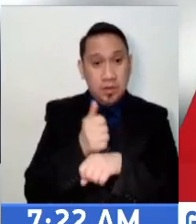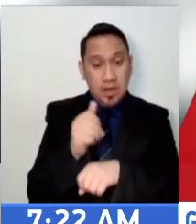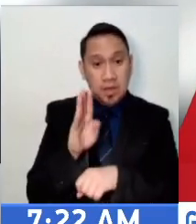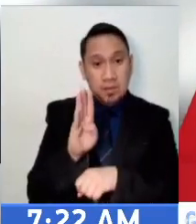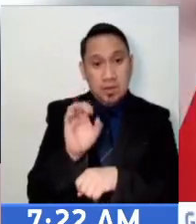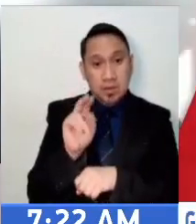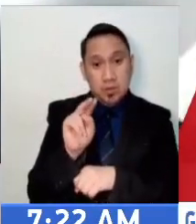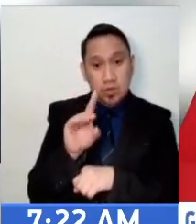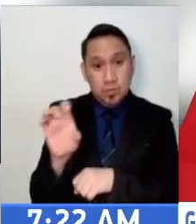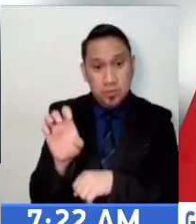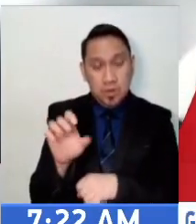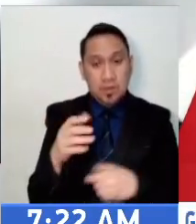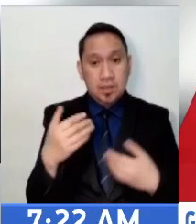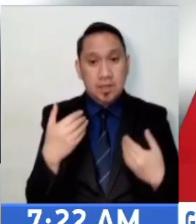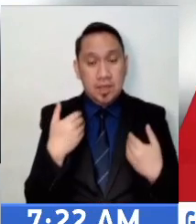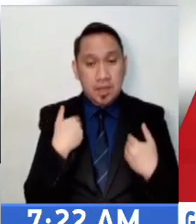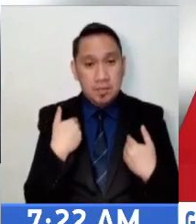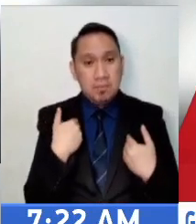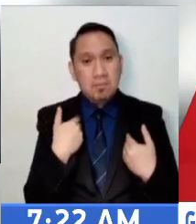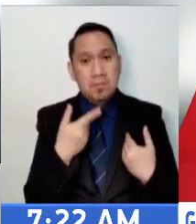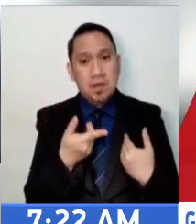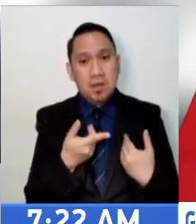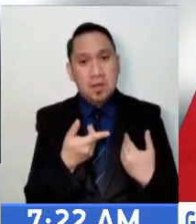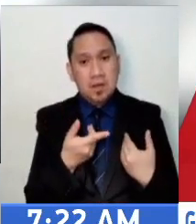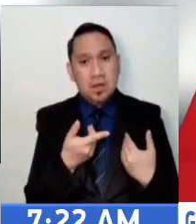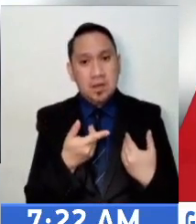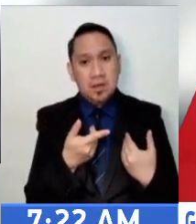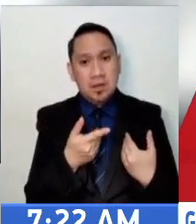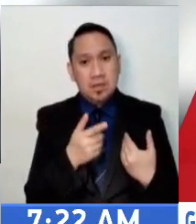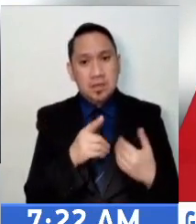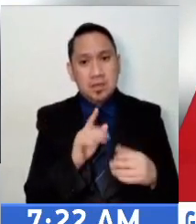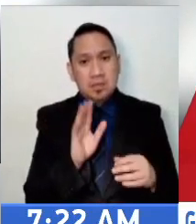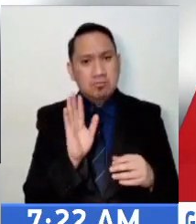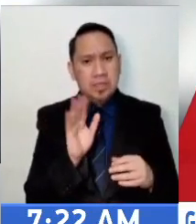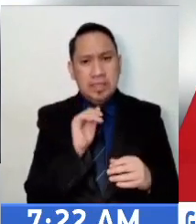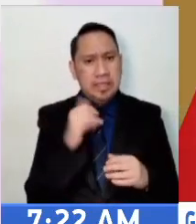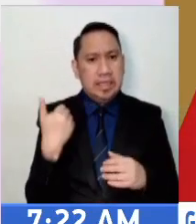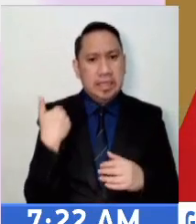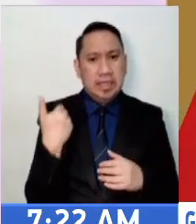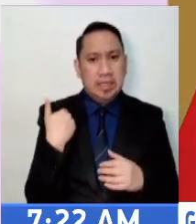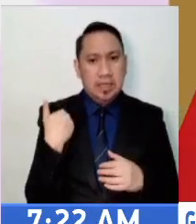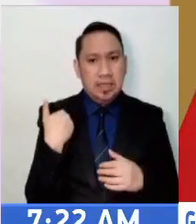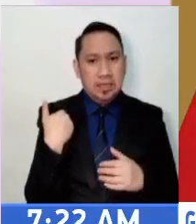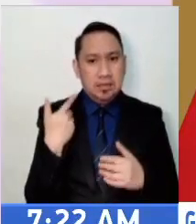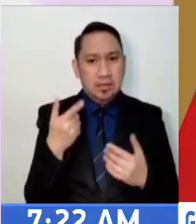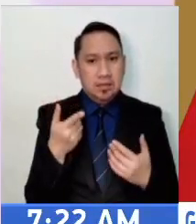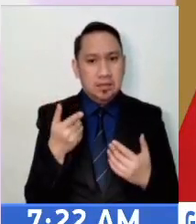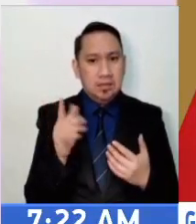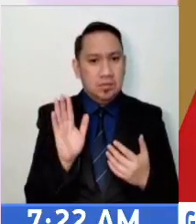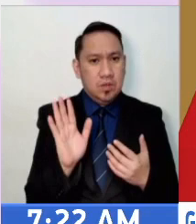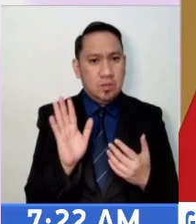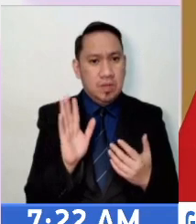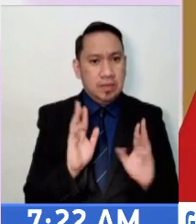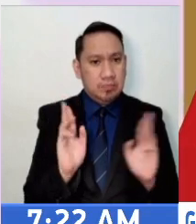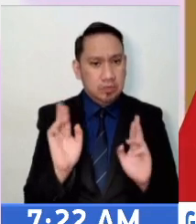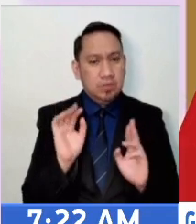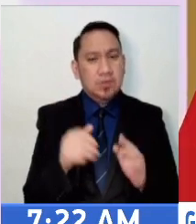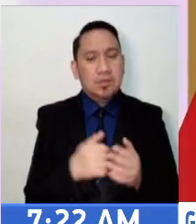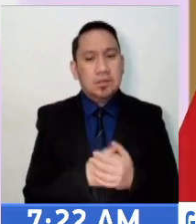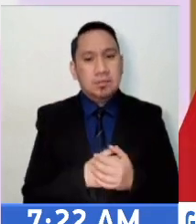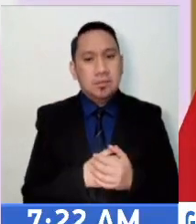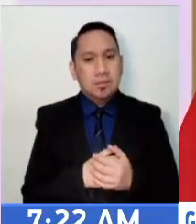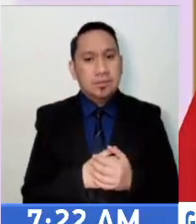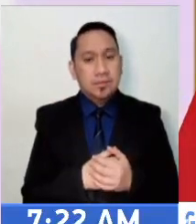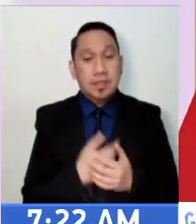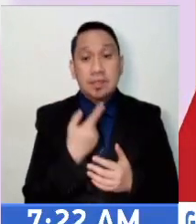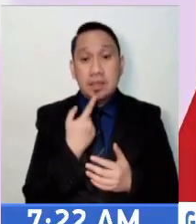in-app purchases pero parang hindi pa active yung karamihan sa mga nandun. Paalala ni Art Samaniego, ugaliin